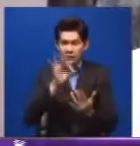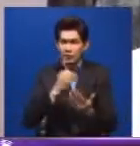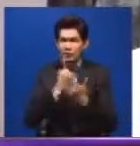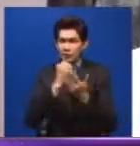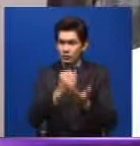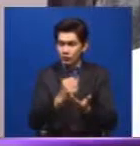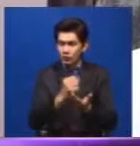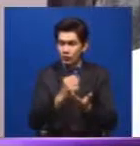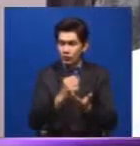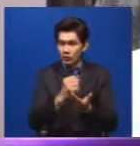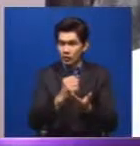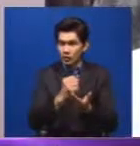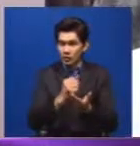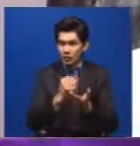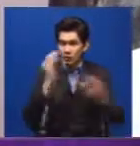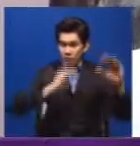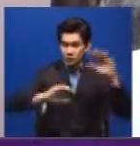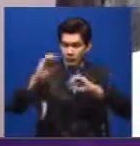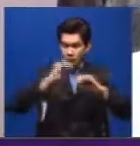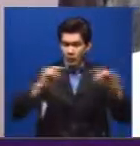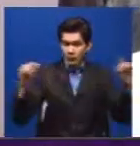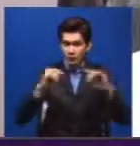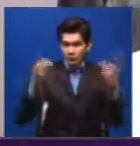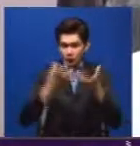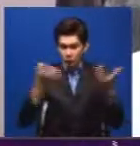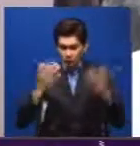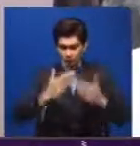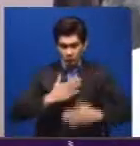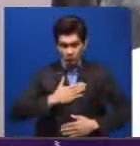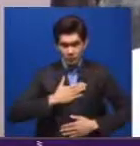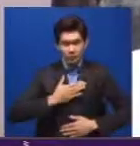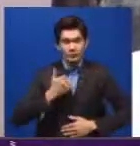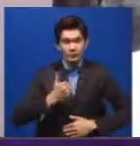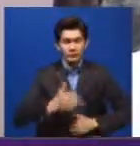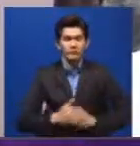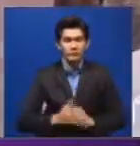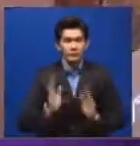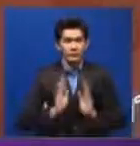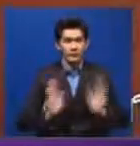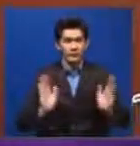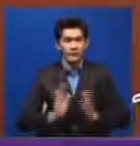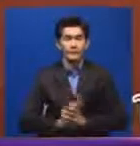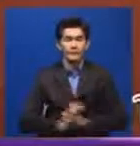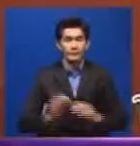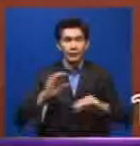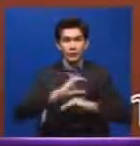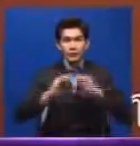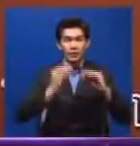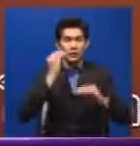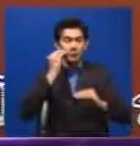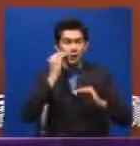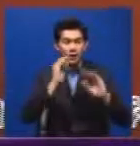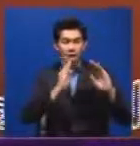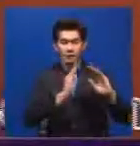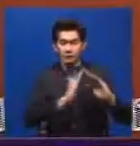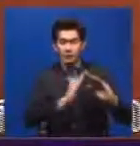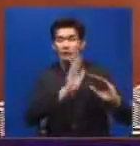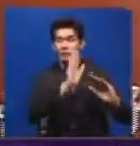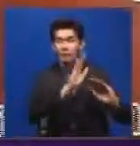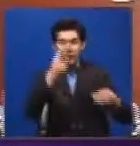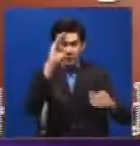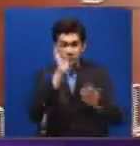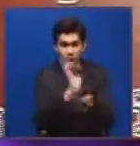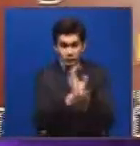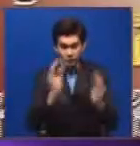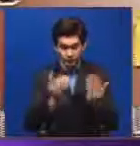ที่ให้ความปลอดภัยกับทางทรัพย์สินของเรานะครับขอบคุณครับ โครงการฝากบ้านไว้กับตำรวจของสถานีตำรวจนคร